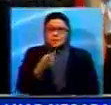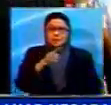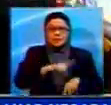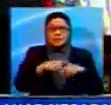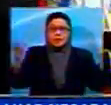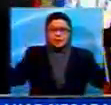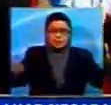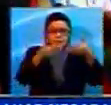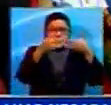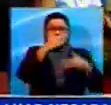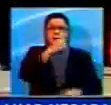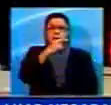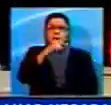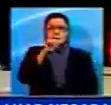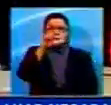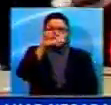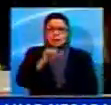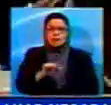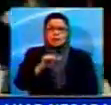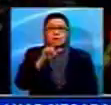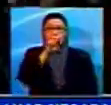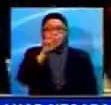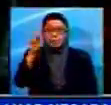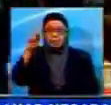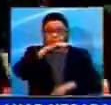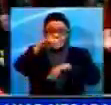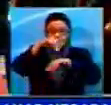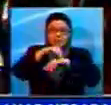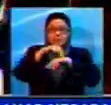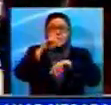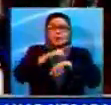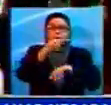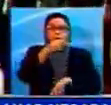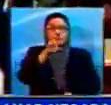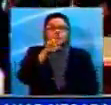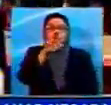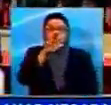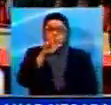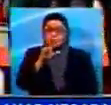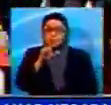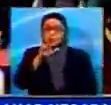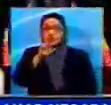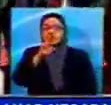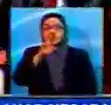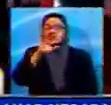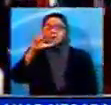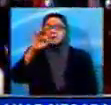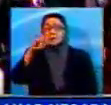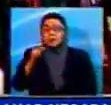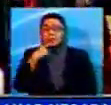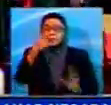kurikulum kebangsaan di kem tekali hulu langat aktiviti lima hari itu melibatkan pertandingan paman dan